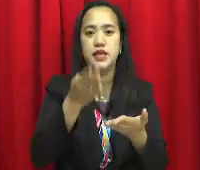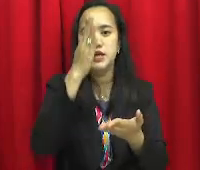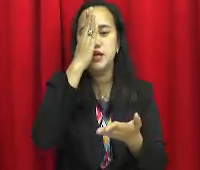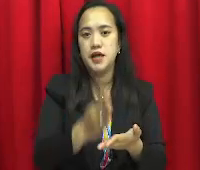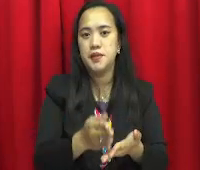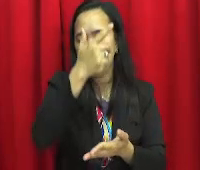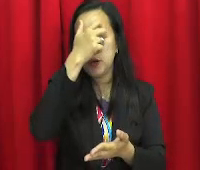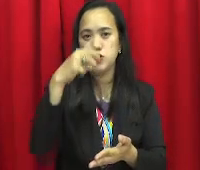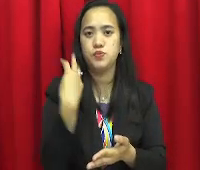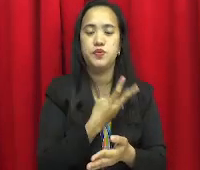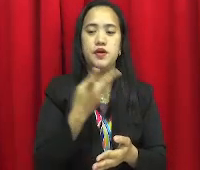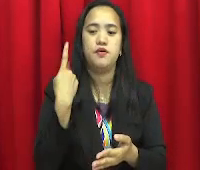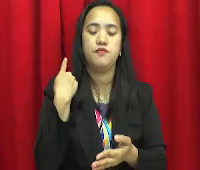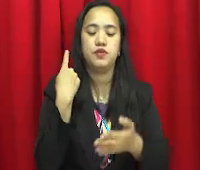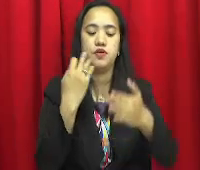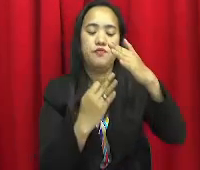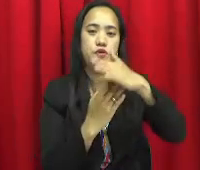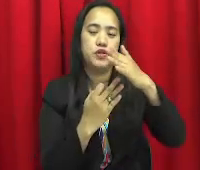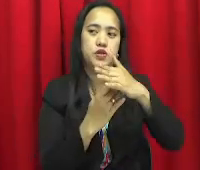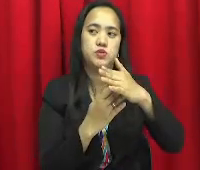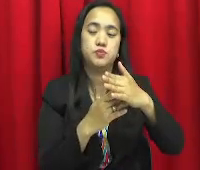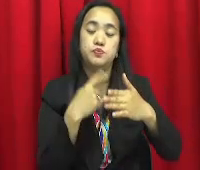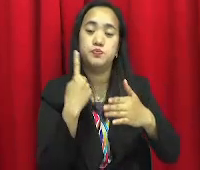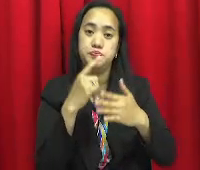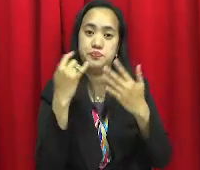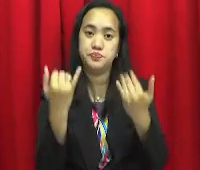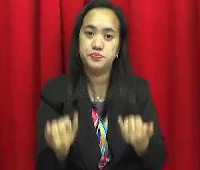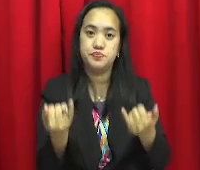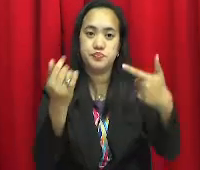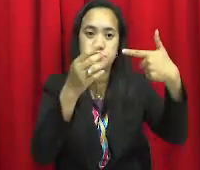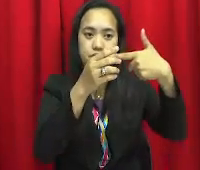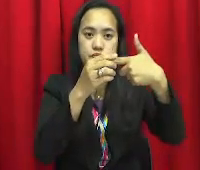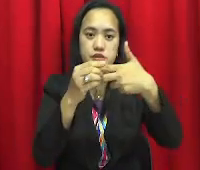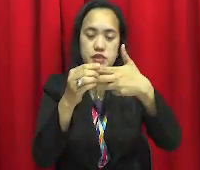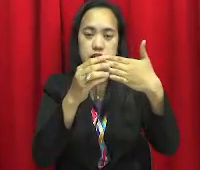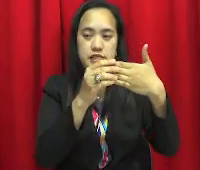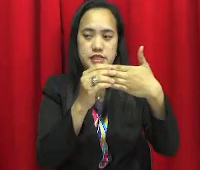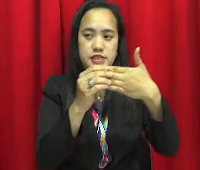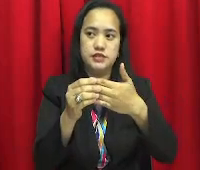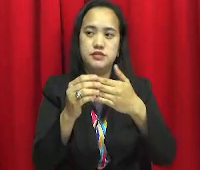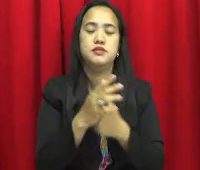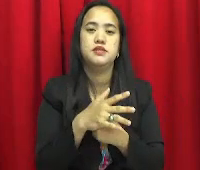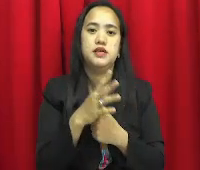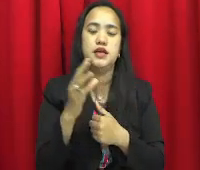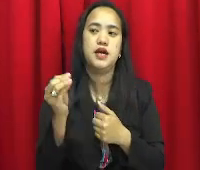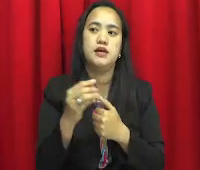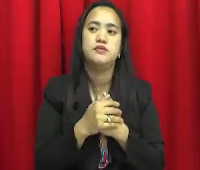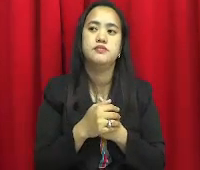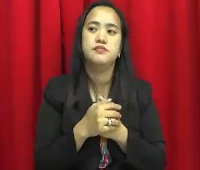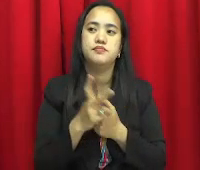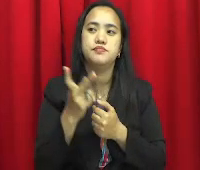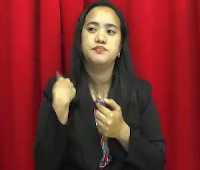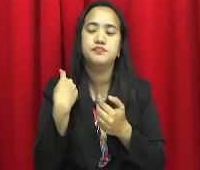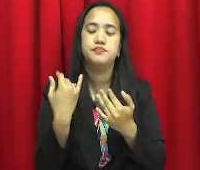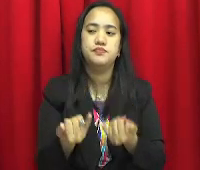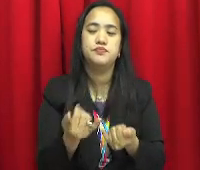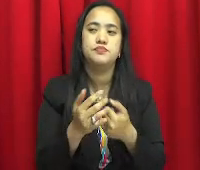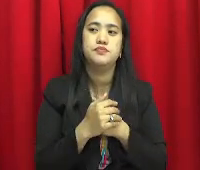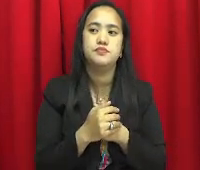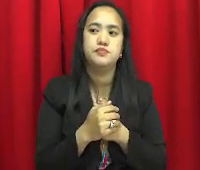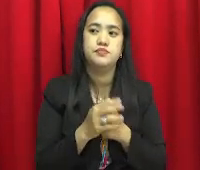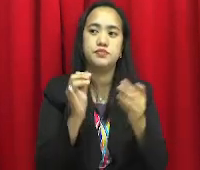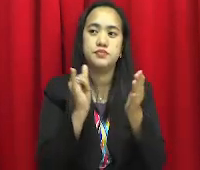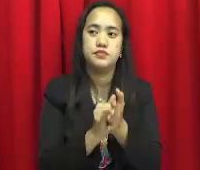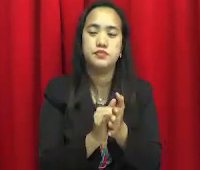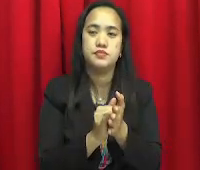Panginoon sa pangunguna ng isang ama na may tunay na pagharap sa salita ng Panginoon. At may pastor tayo na talagang ang kanyang